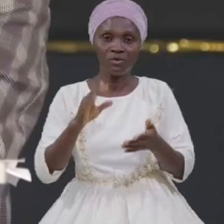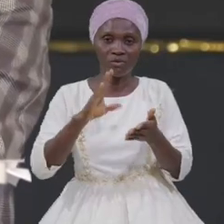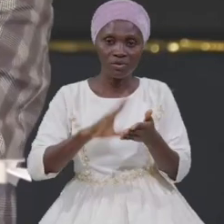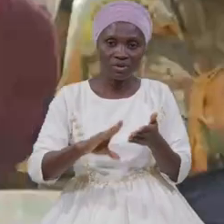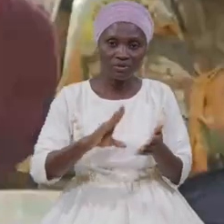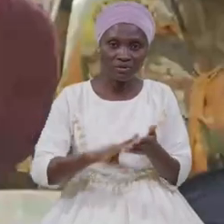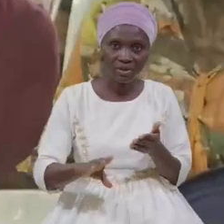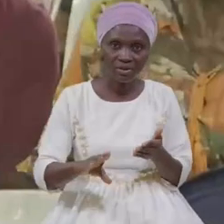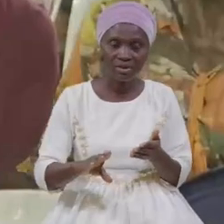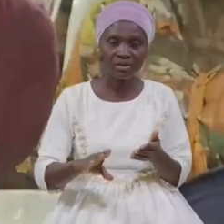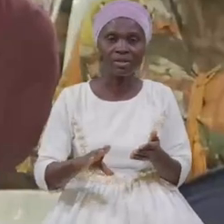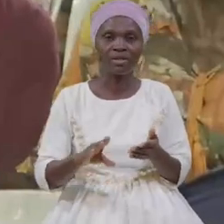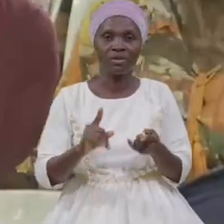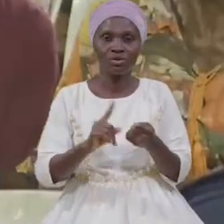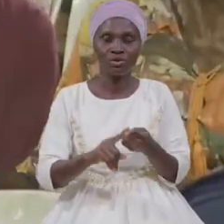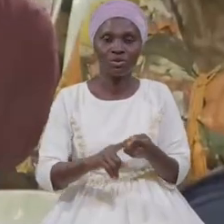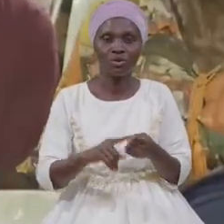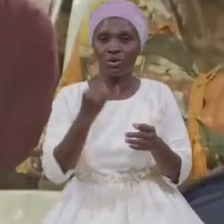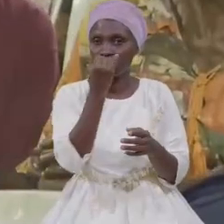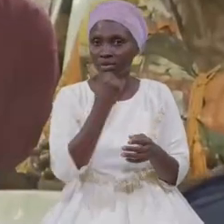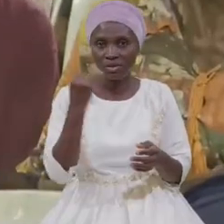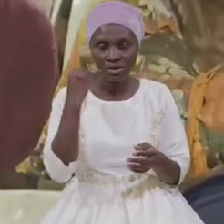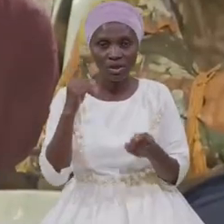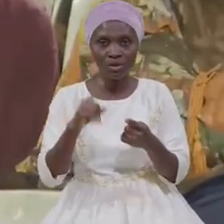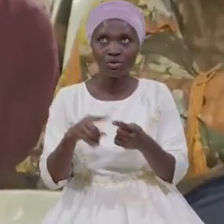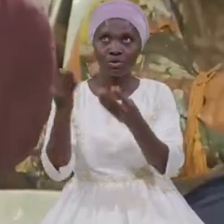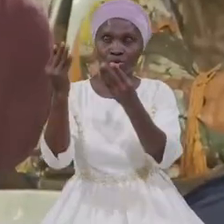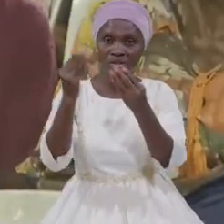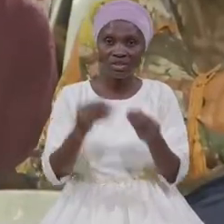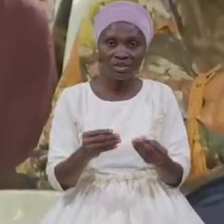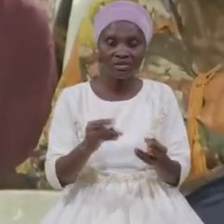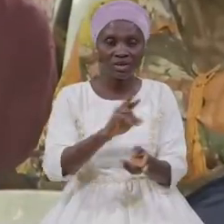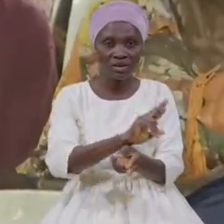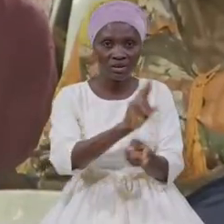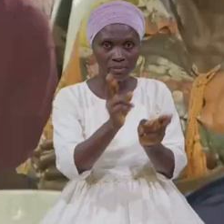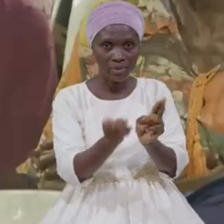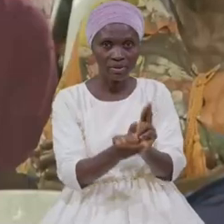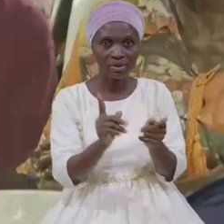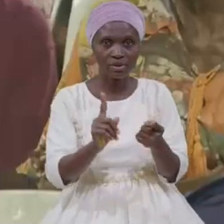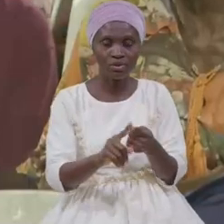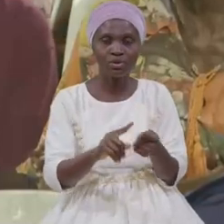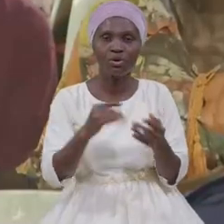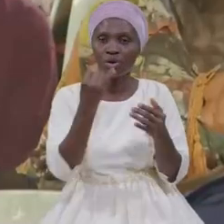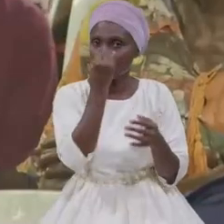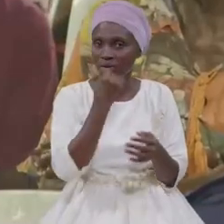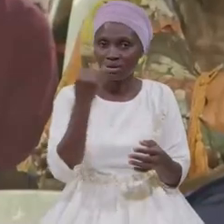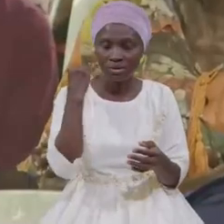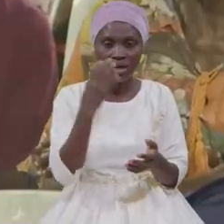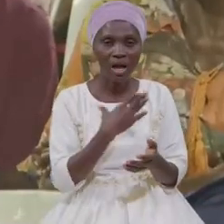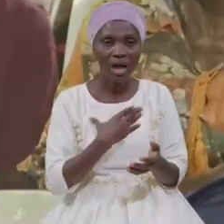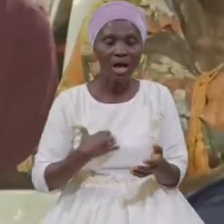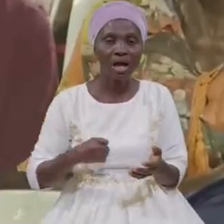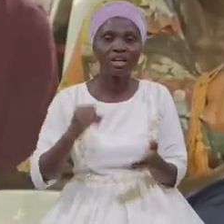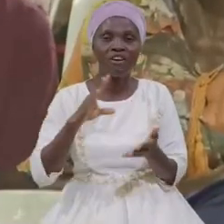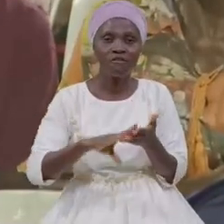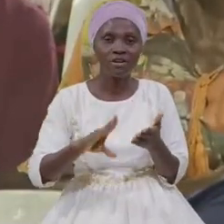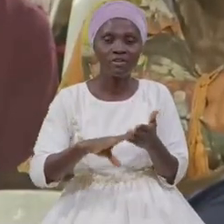repentance et le pardon. Pour donner la repentance et le pardon des